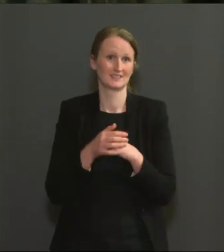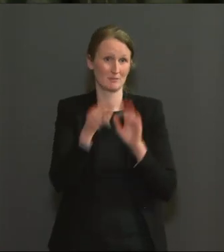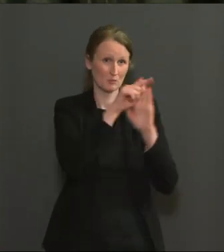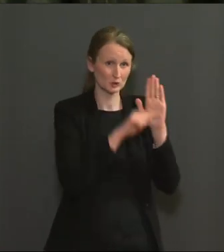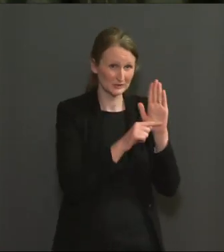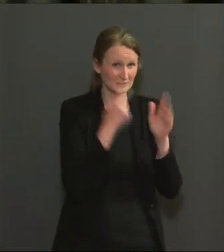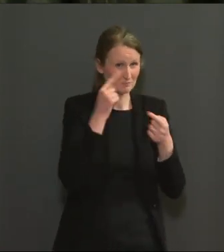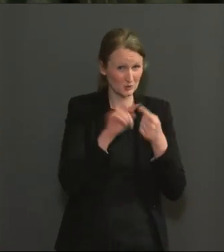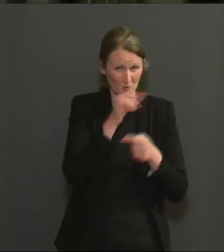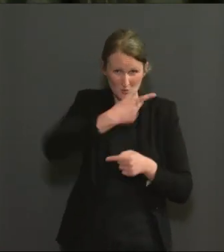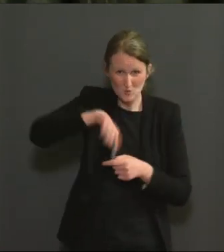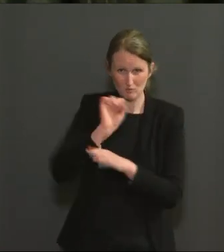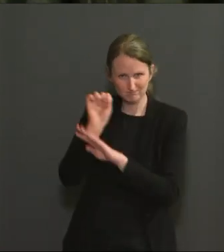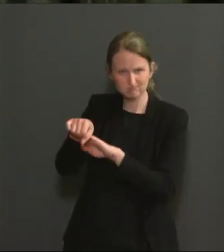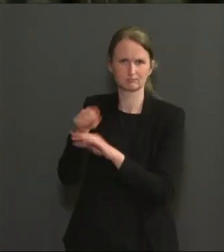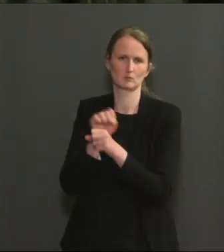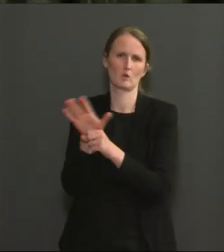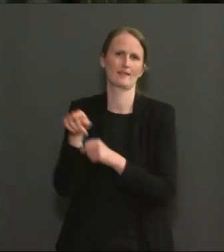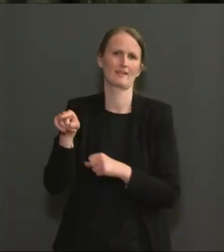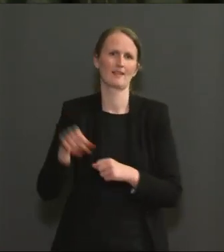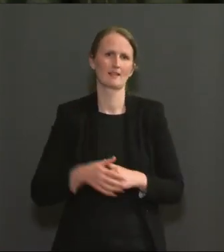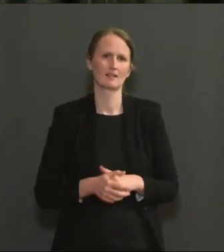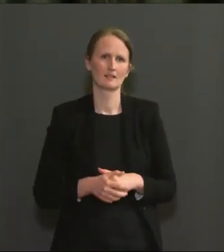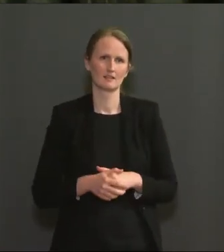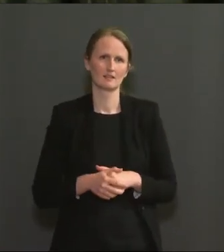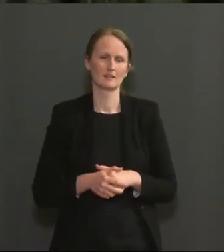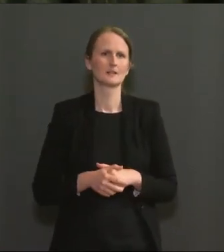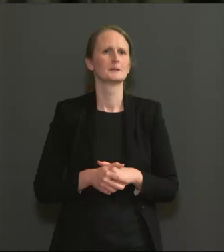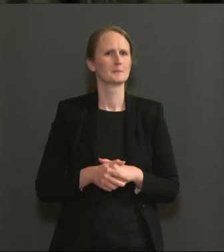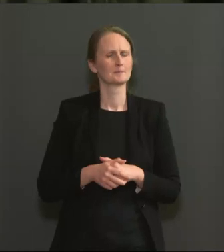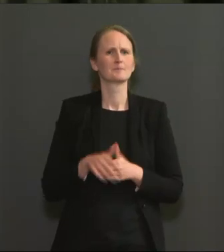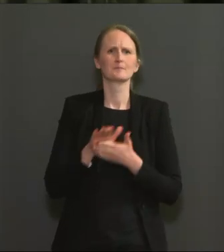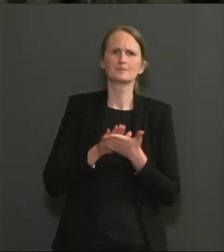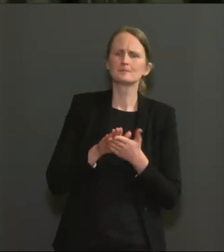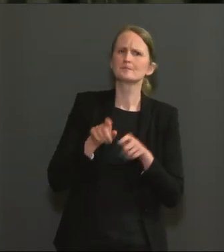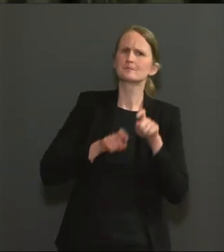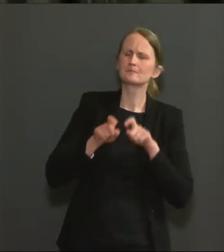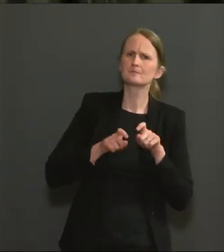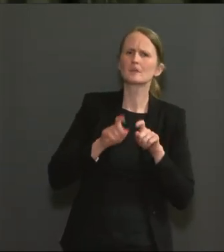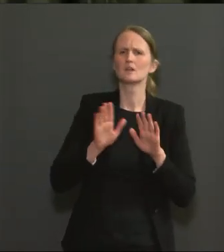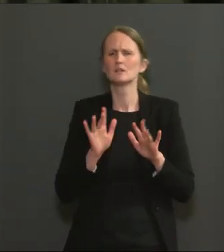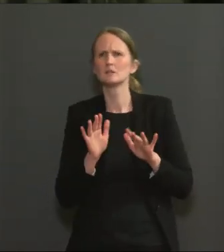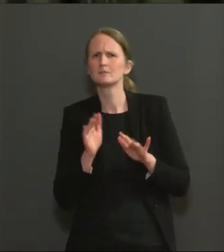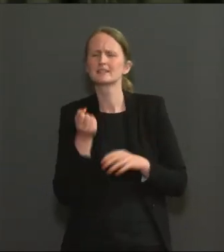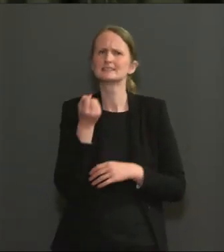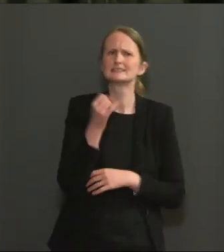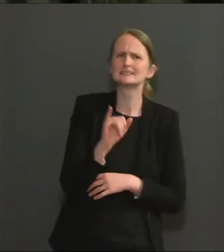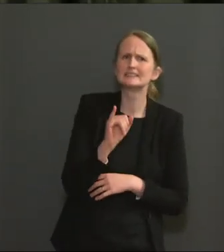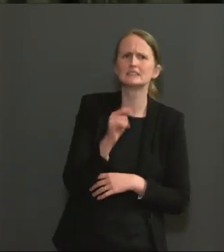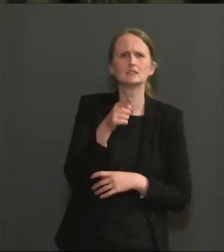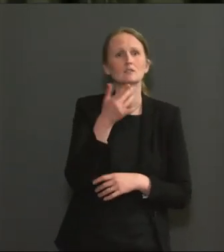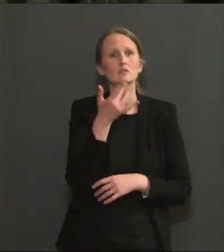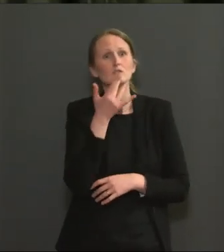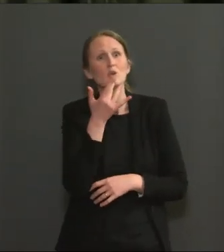redonner à chacun pour excusez-moi donc pour pouvoir redonner à chacun la possibilité d'avoir davantage de contacts sociaux de pratiquer à